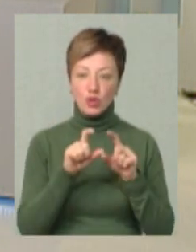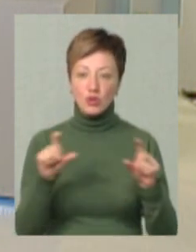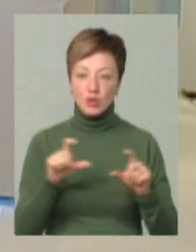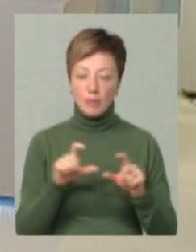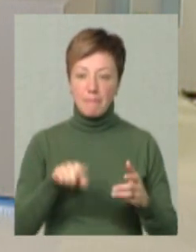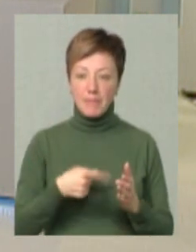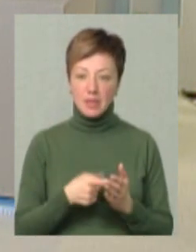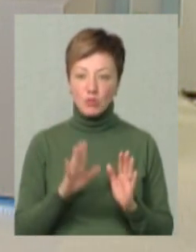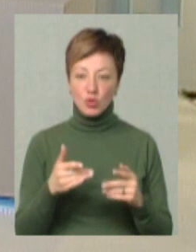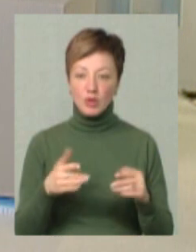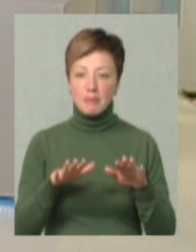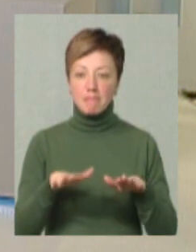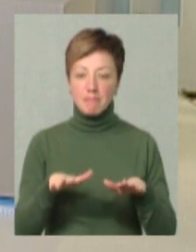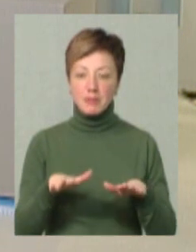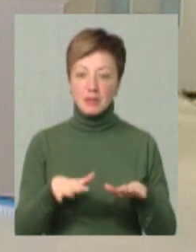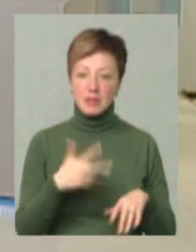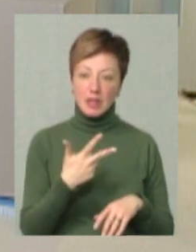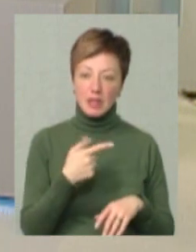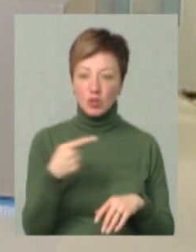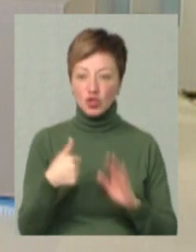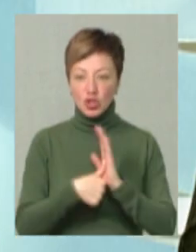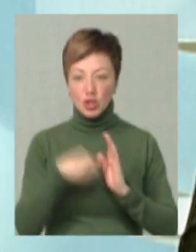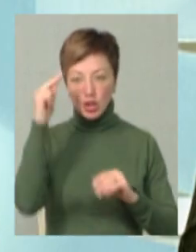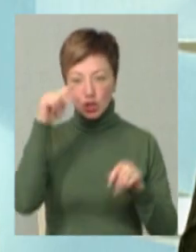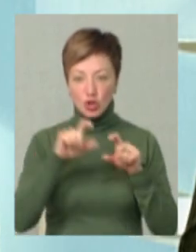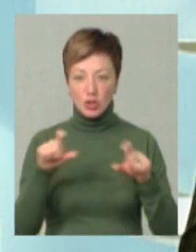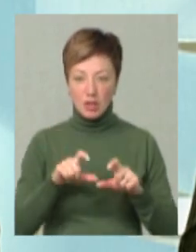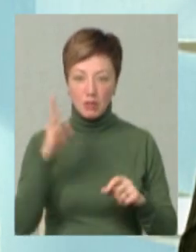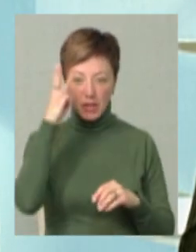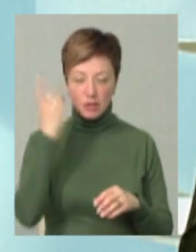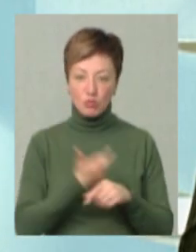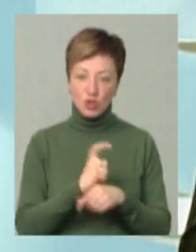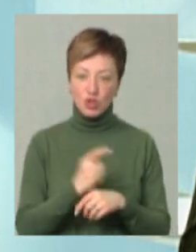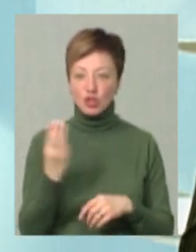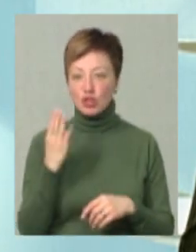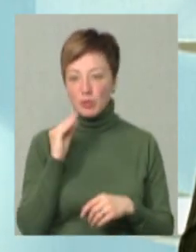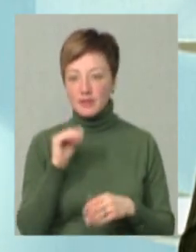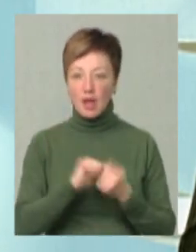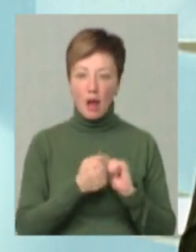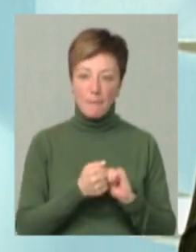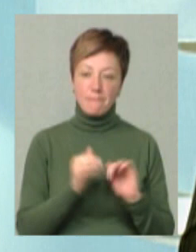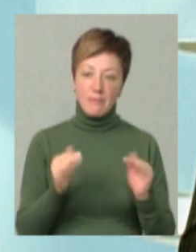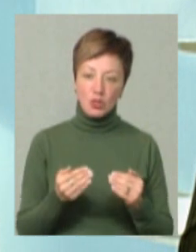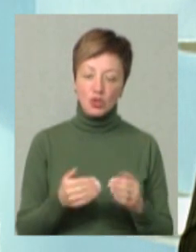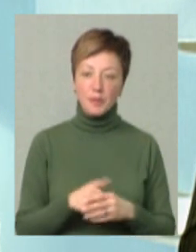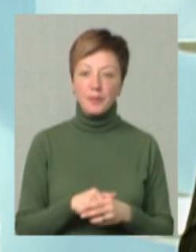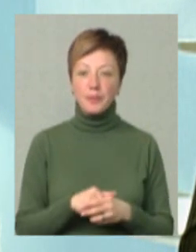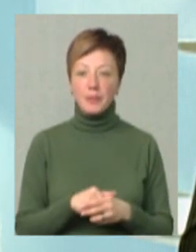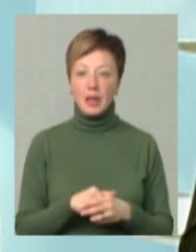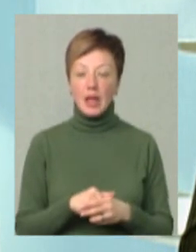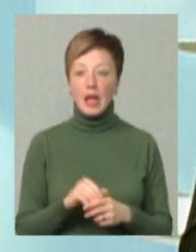В кожному місті будуть визначено від 3 до 6 шкіл. Ну, в Хмельницькому більше, в Шепетівці, Кам'янці, Подільському менше.